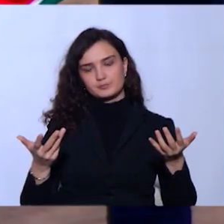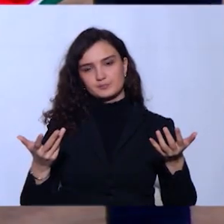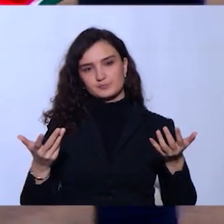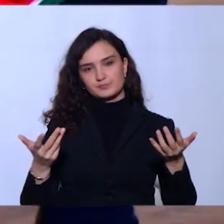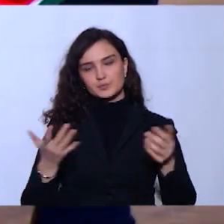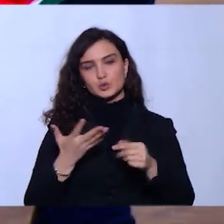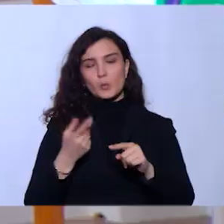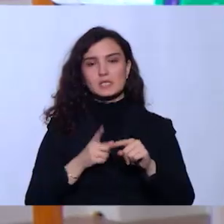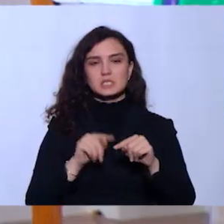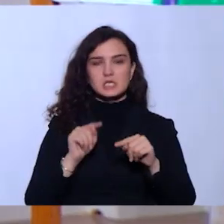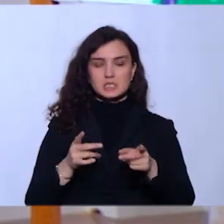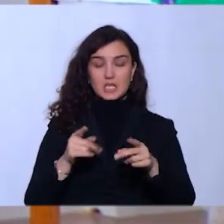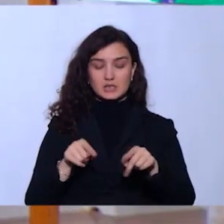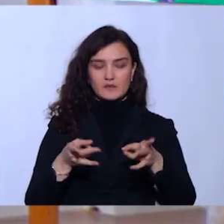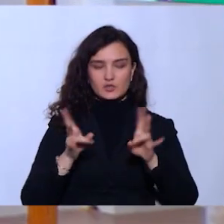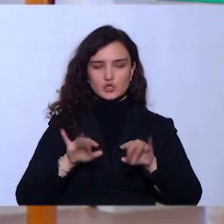რომელსაც დაგვრჩა